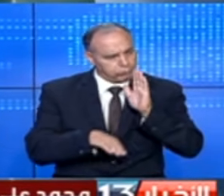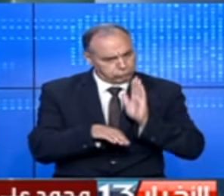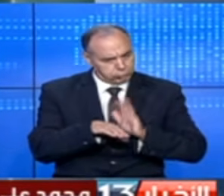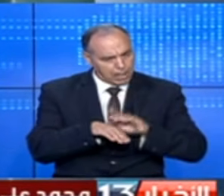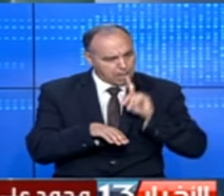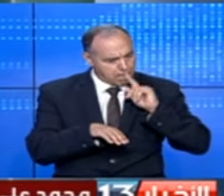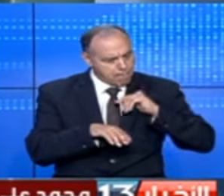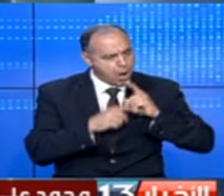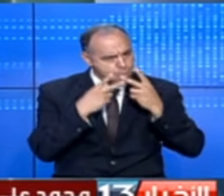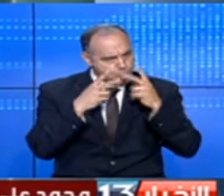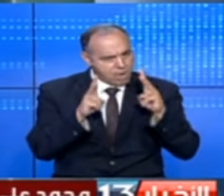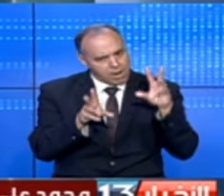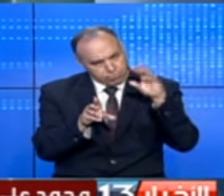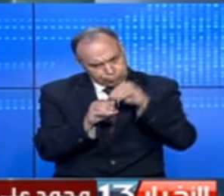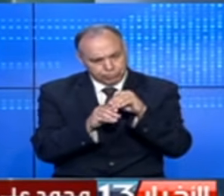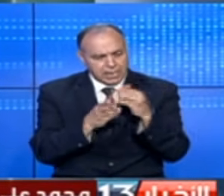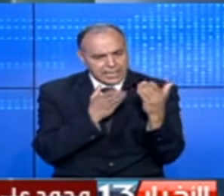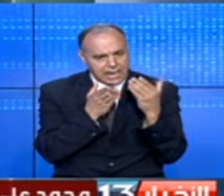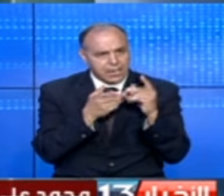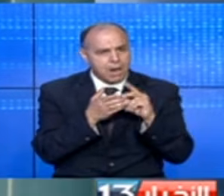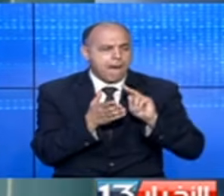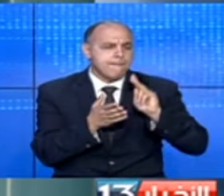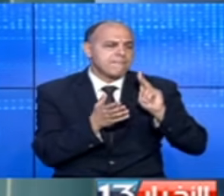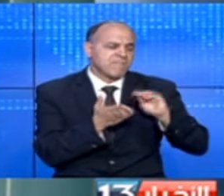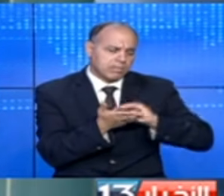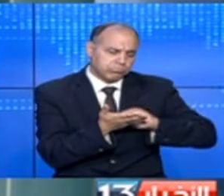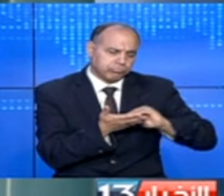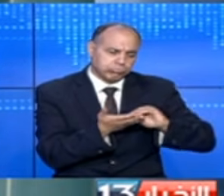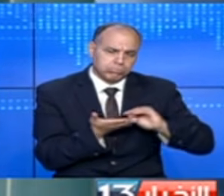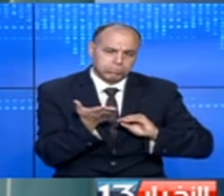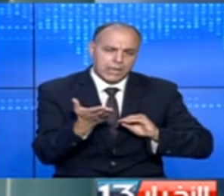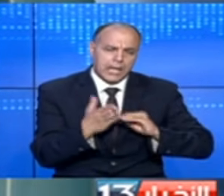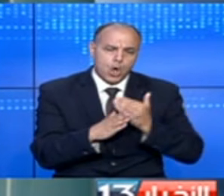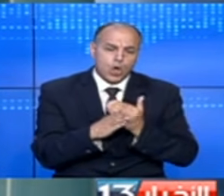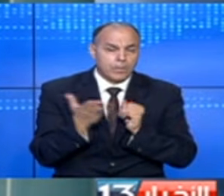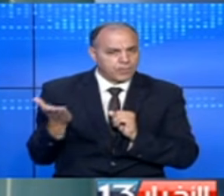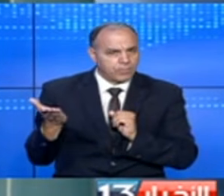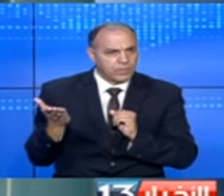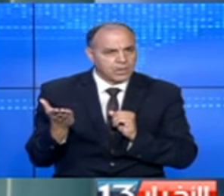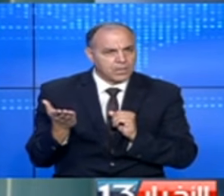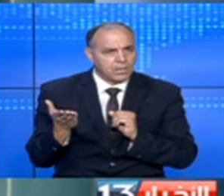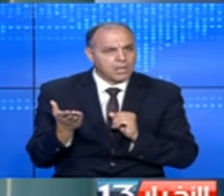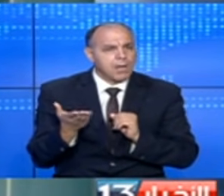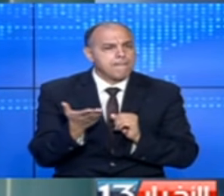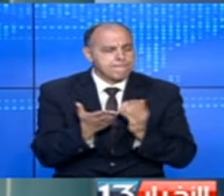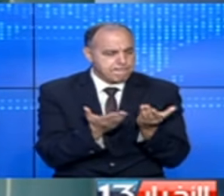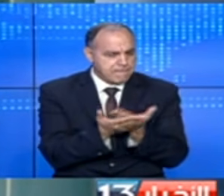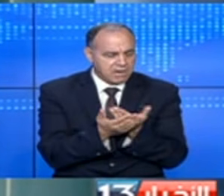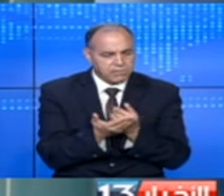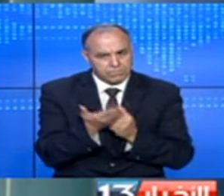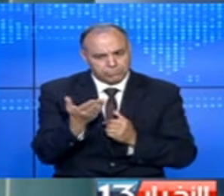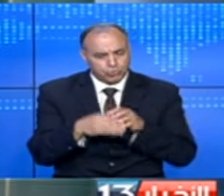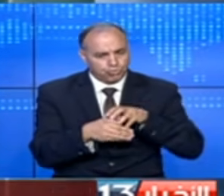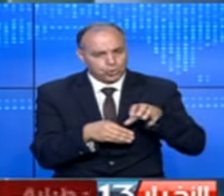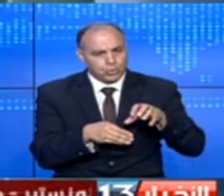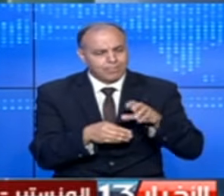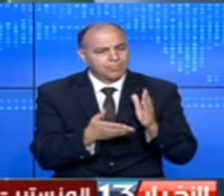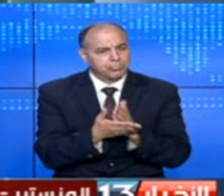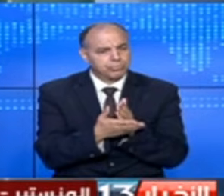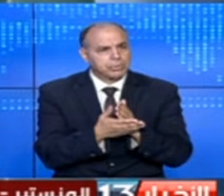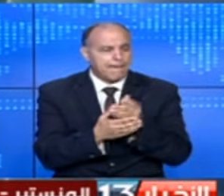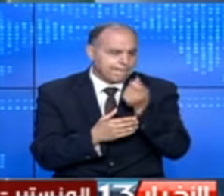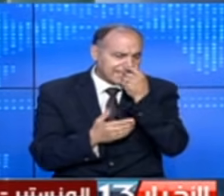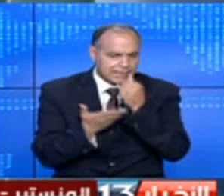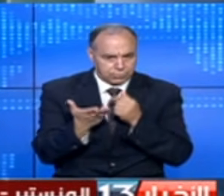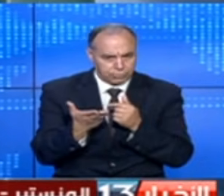الولية بمقتضى محضر جلسة للمدرسة الأصلية وبمقتضى ملف من الوحدة الجهوية للتأهيل